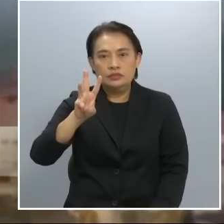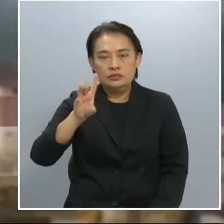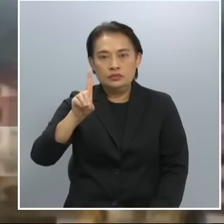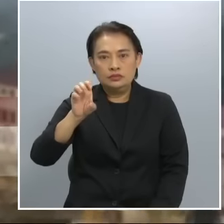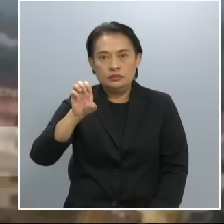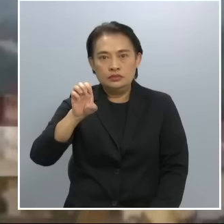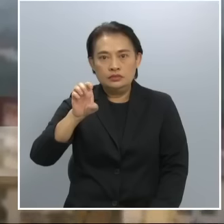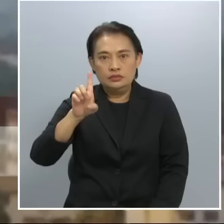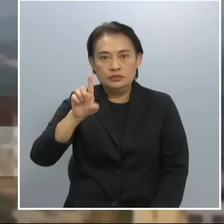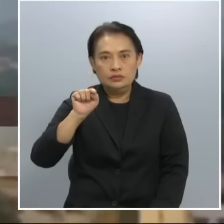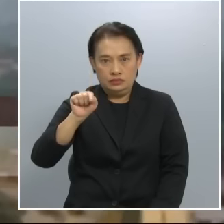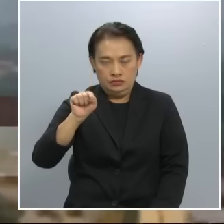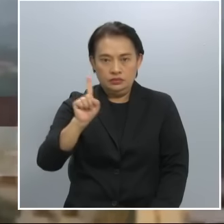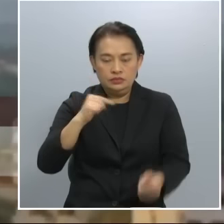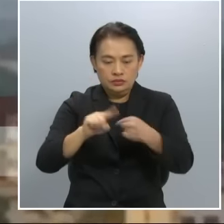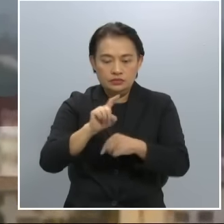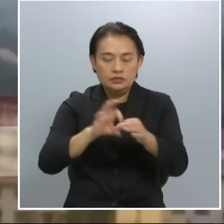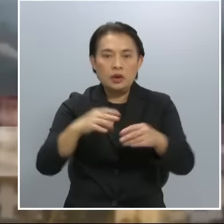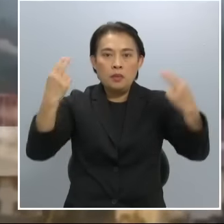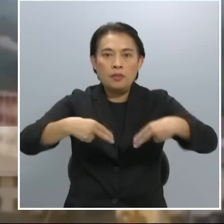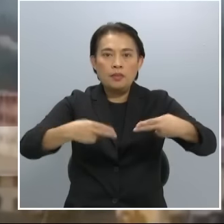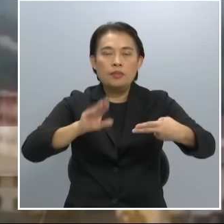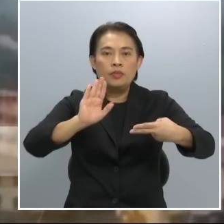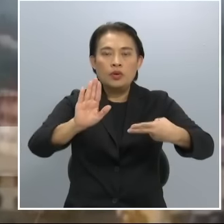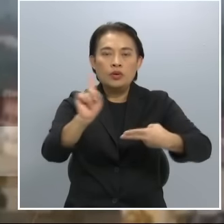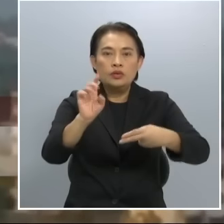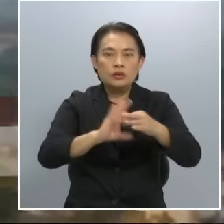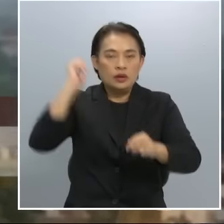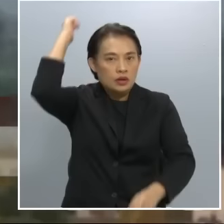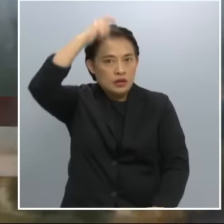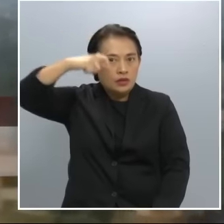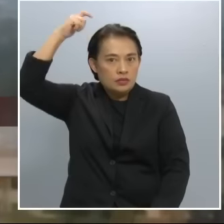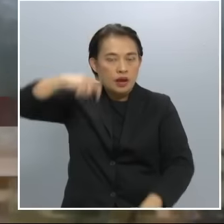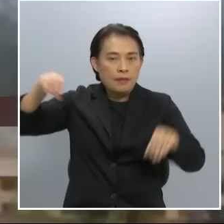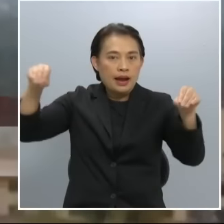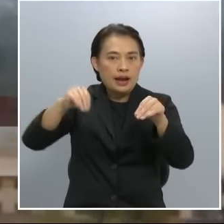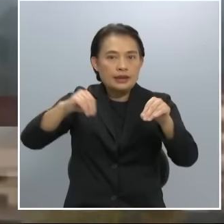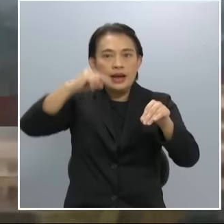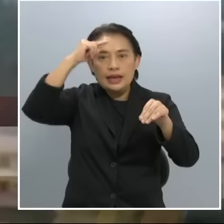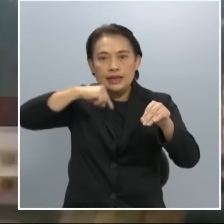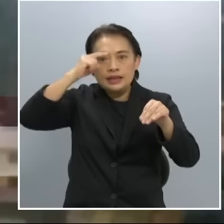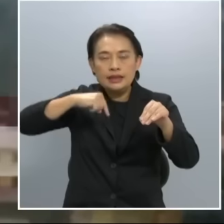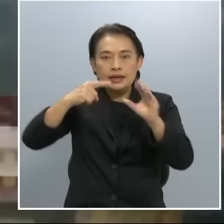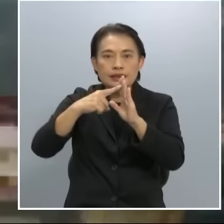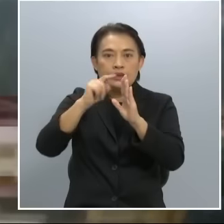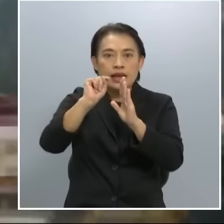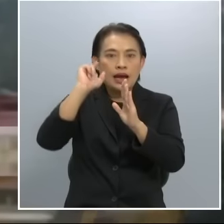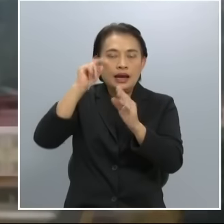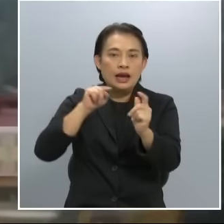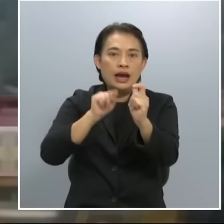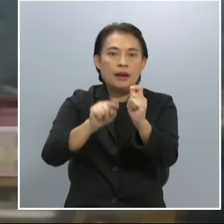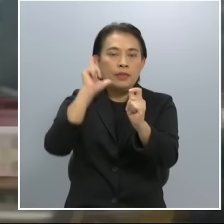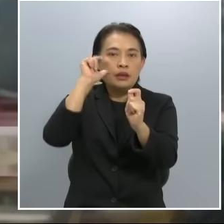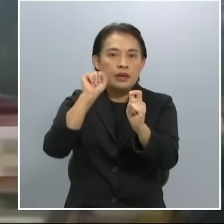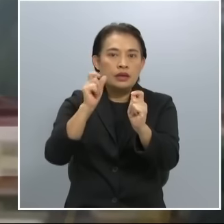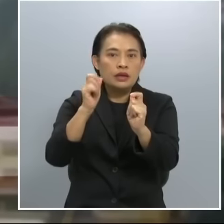ครับถึงสถานการณ์สู้รบในเมียนมาเมียวดีติดกับชายแดนไทยด้านอำเภอแม่สอดจังหวัดตากล่าสุดกลาโหม